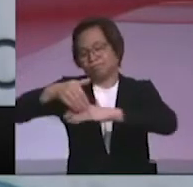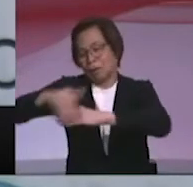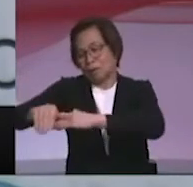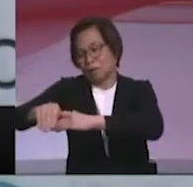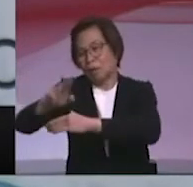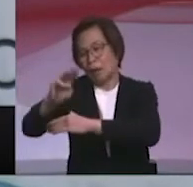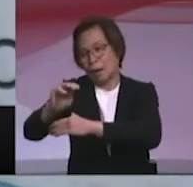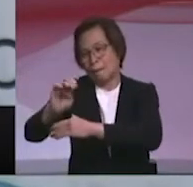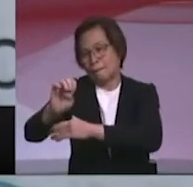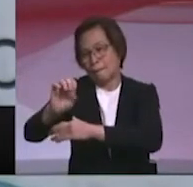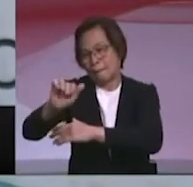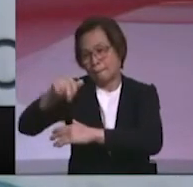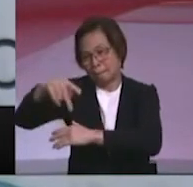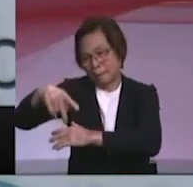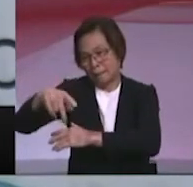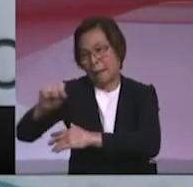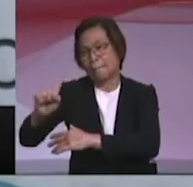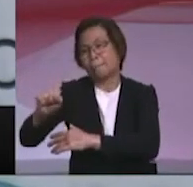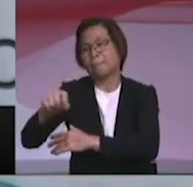di fasiliti ini.